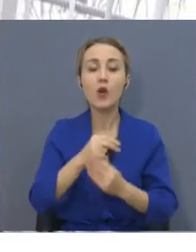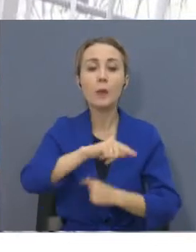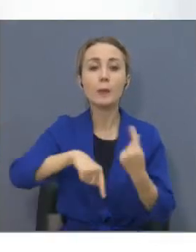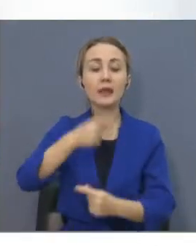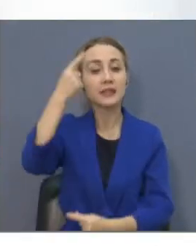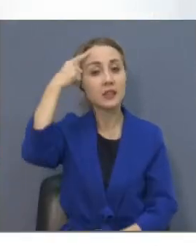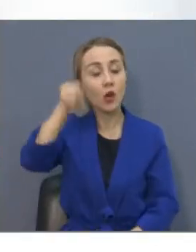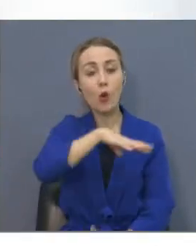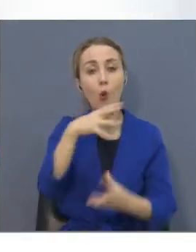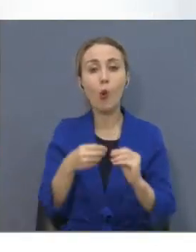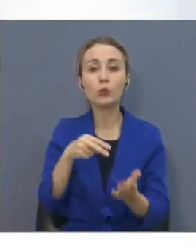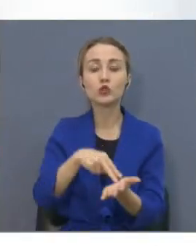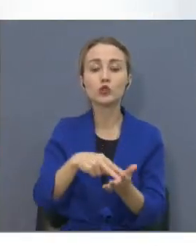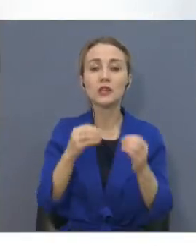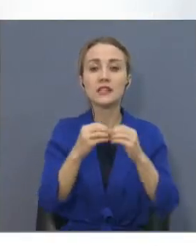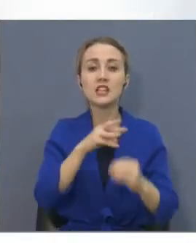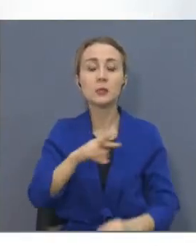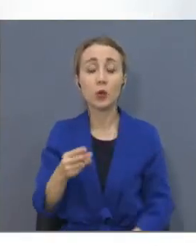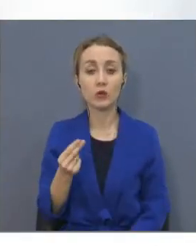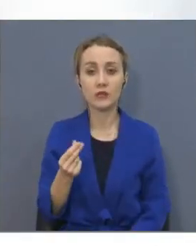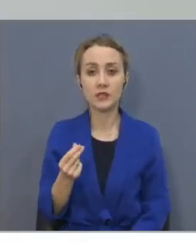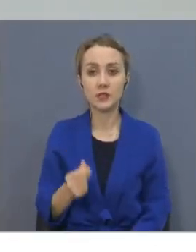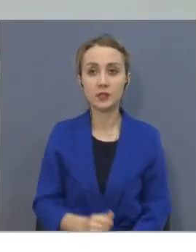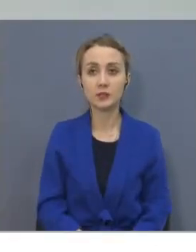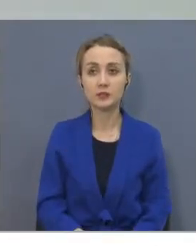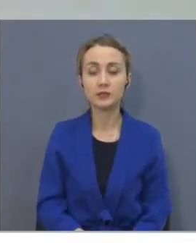Общая сумма грантов превысила 10 миллионов тенге.